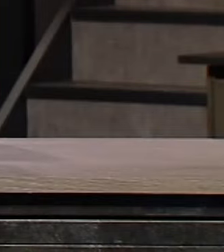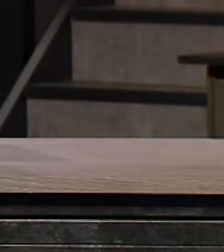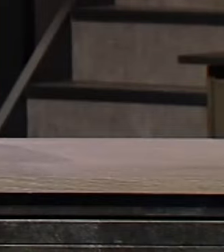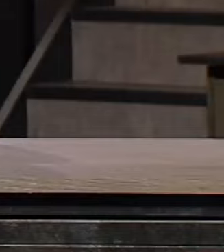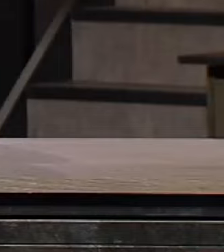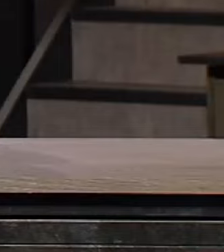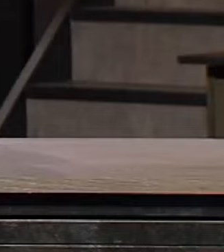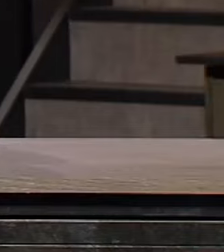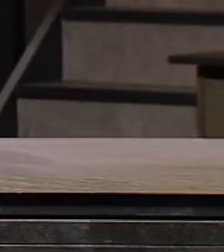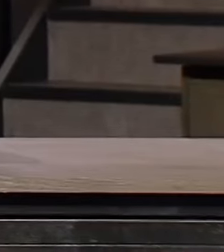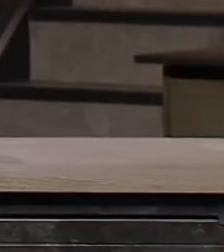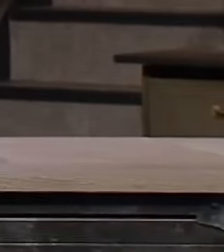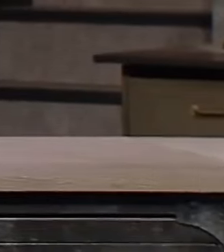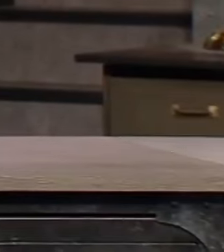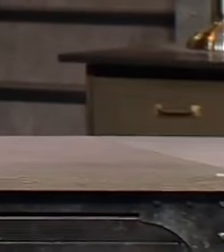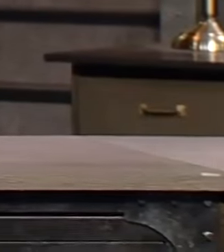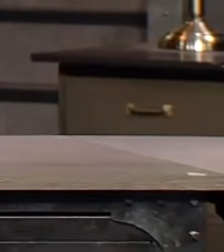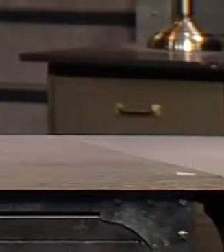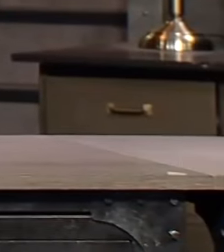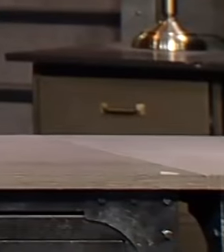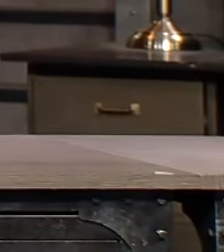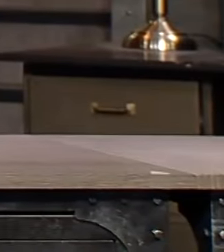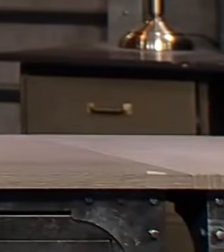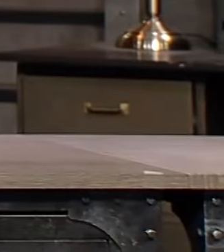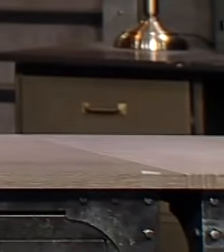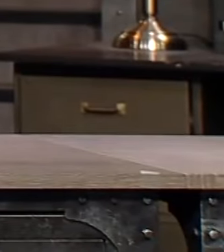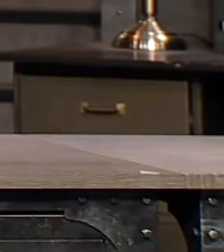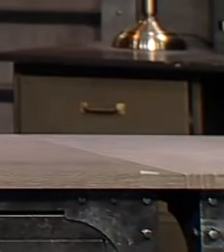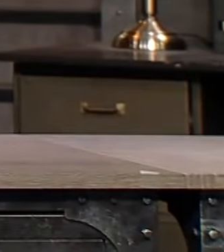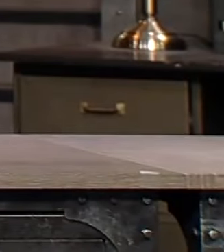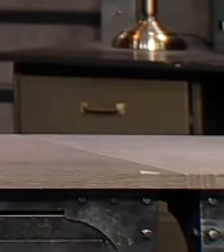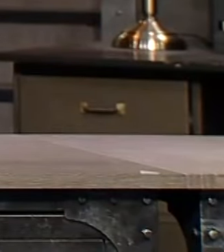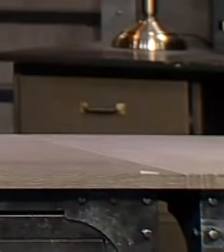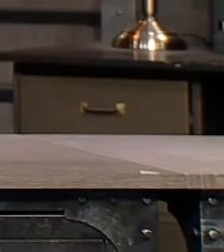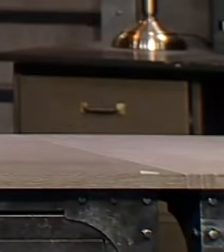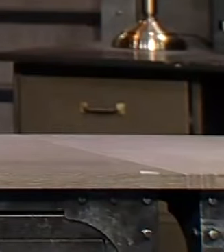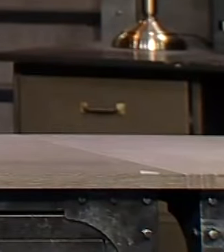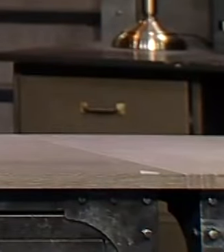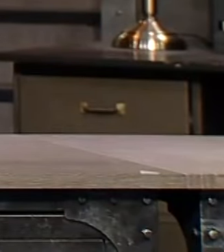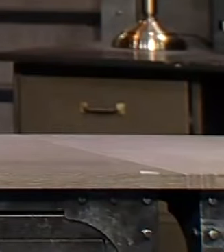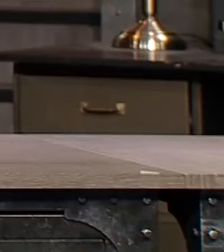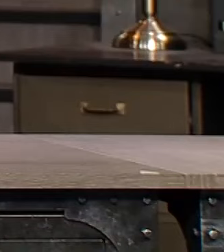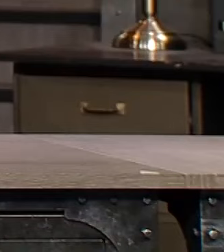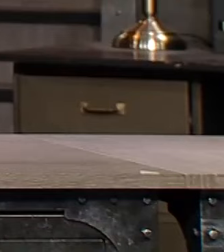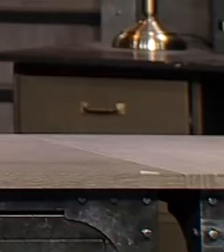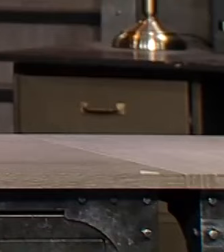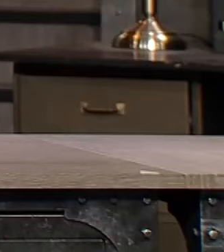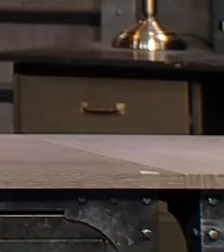눌러라. 빨리 눌러야겠다. 가족 여러분, 구독하기는 여기요.